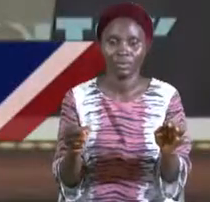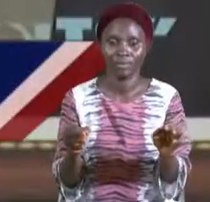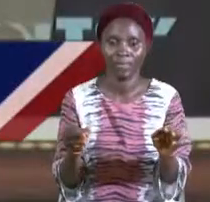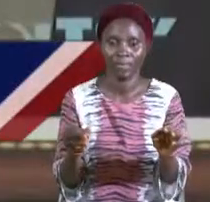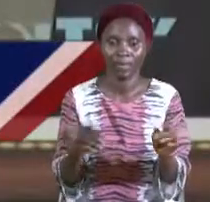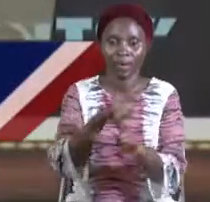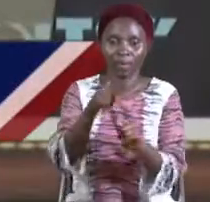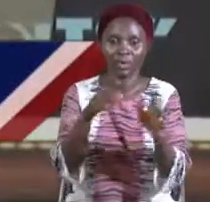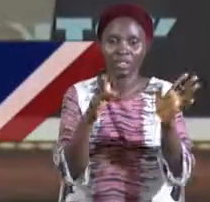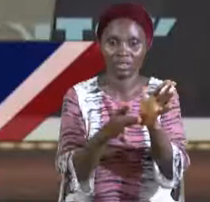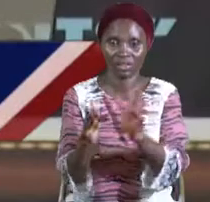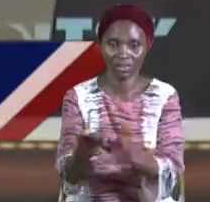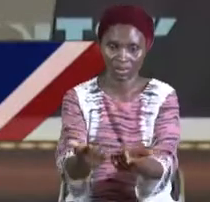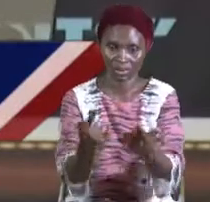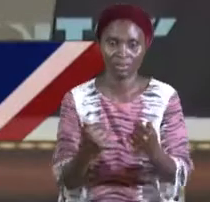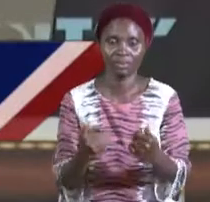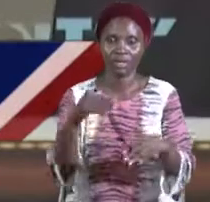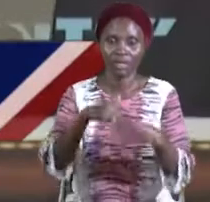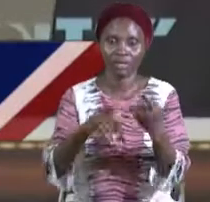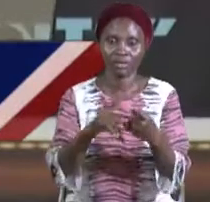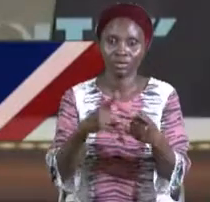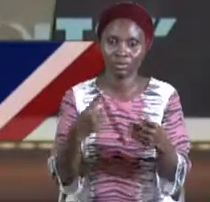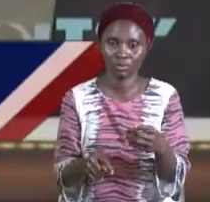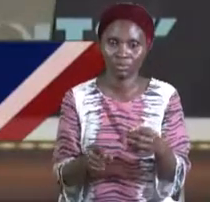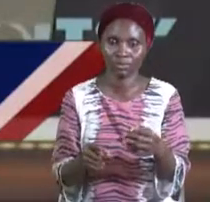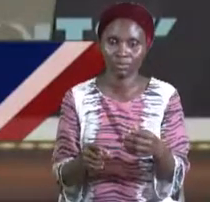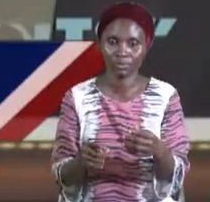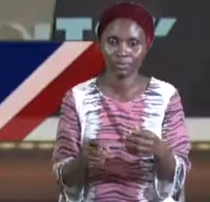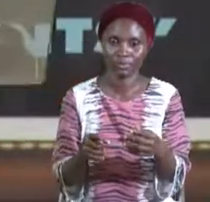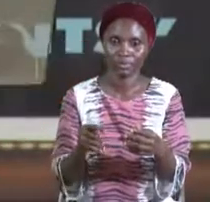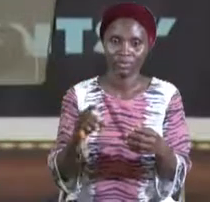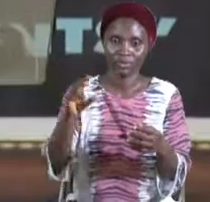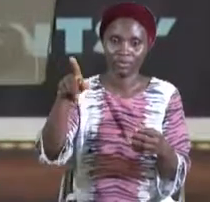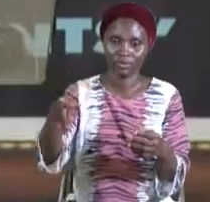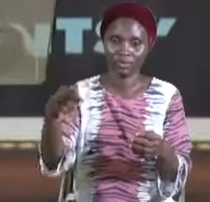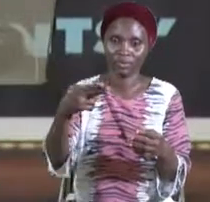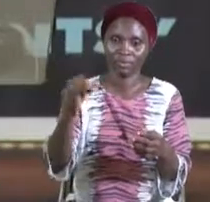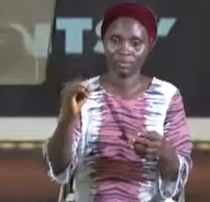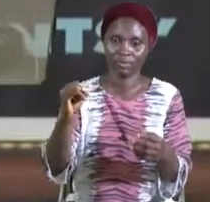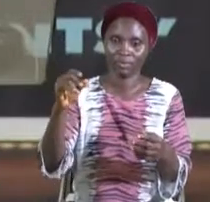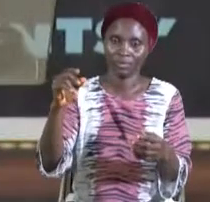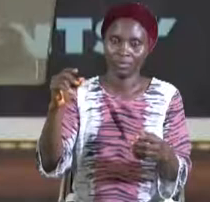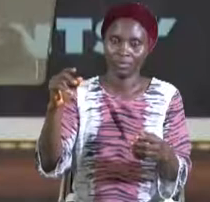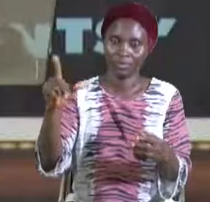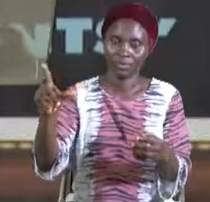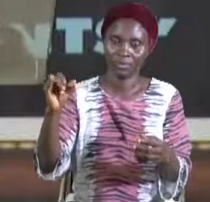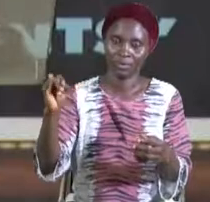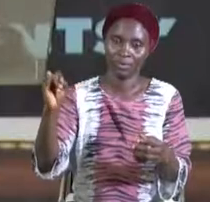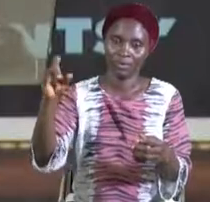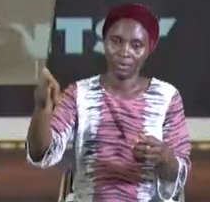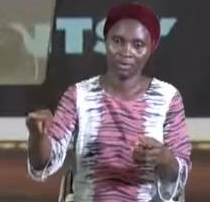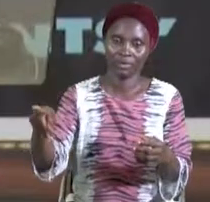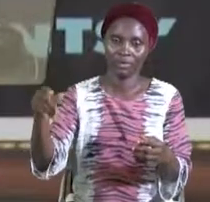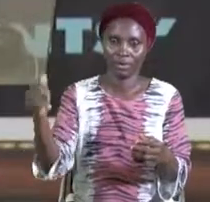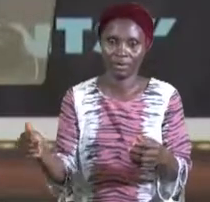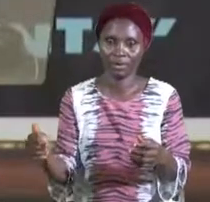13. Jésus étant arrivé dans le territoire de Césarée de Philippe, demanda à ses disciples, « Qui dit-on